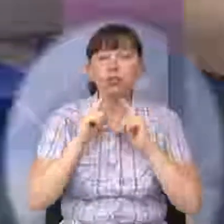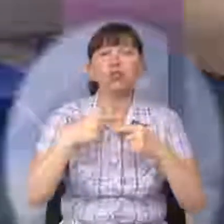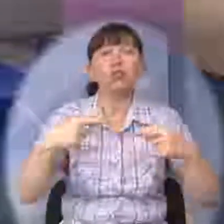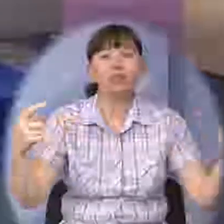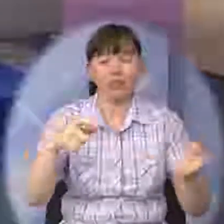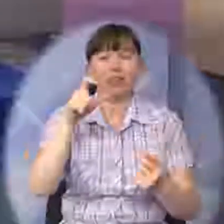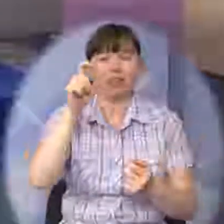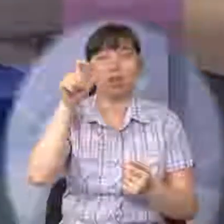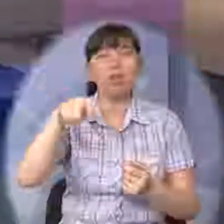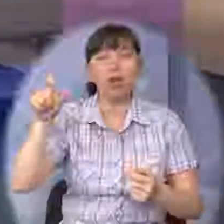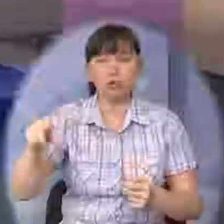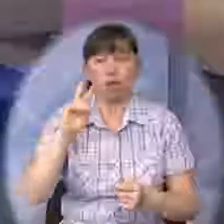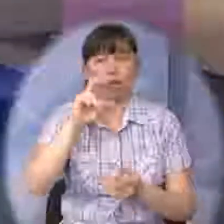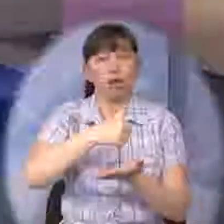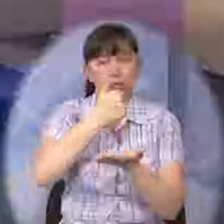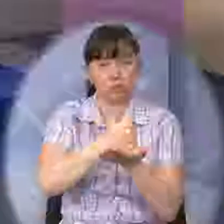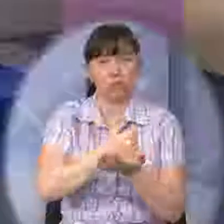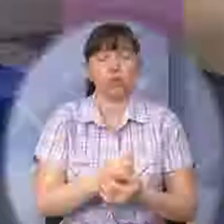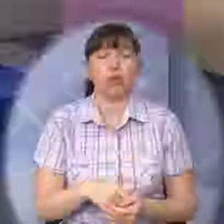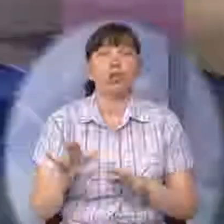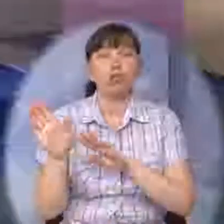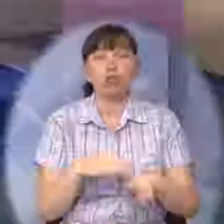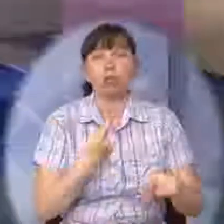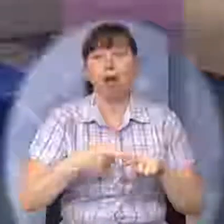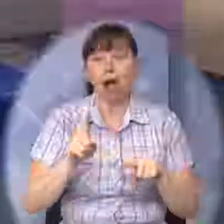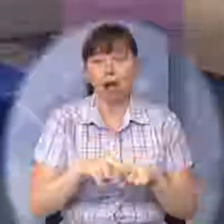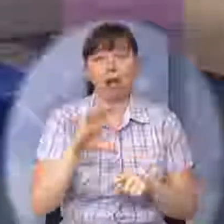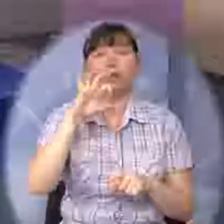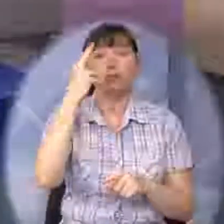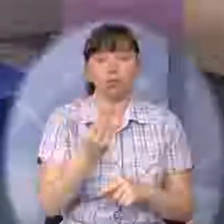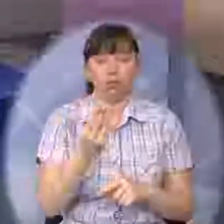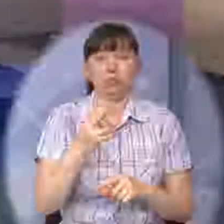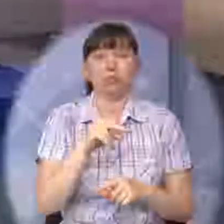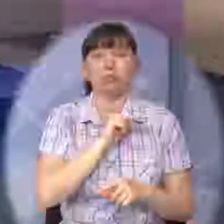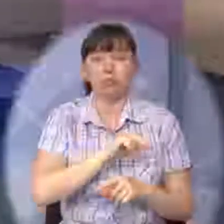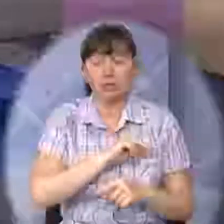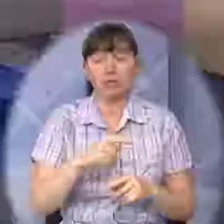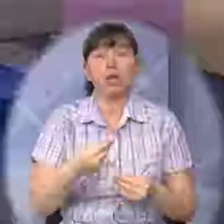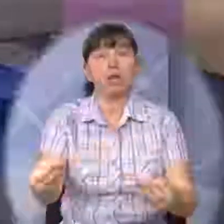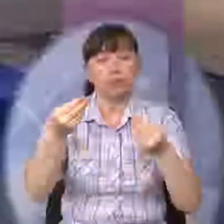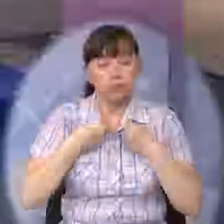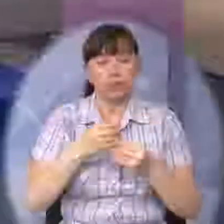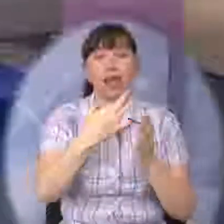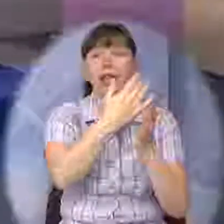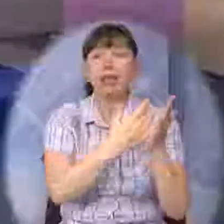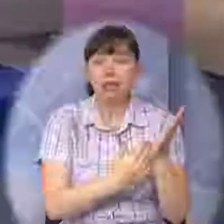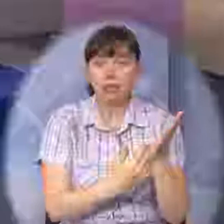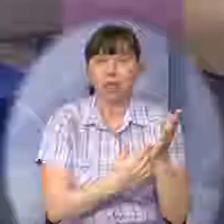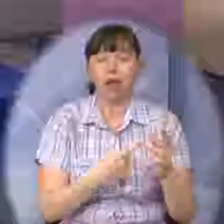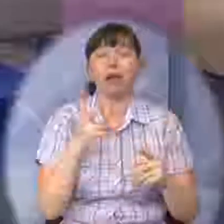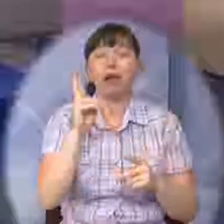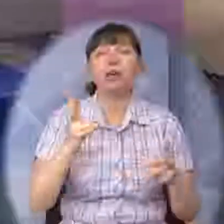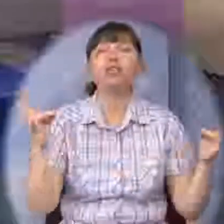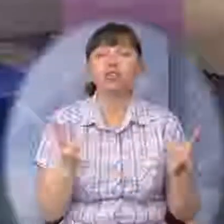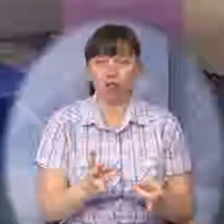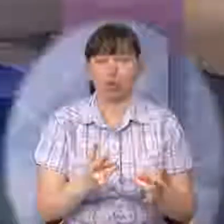diferite persoane cheie din localitate. Și după aia asistența socială ne pune la dispoziție listele cu beneficiarii care